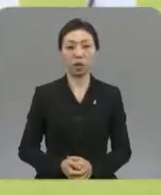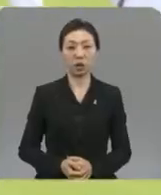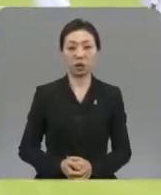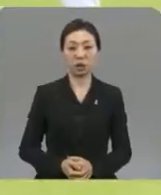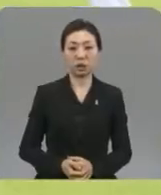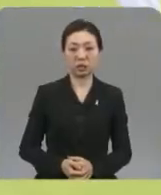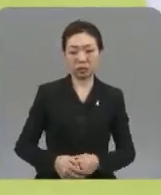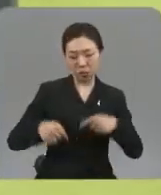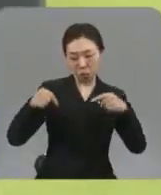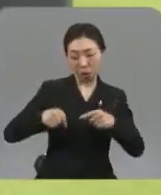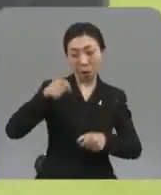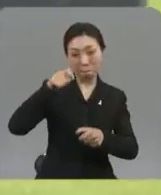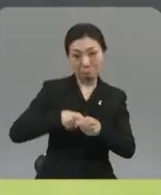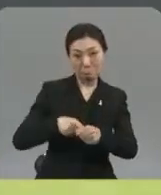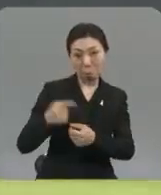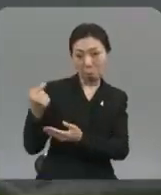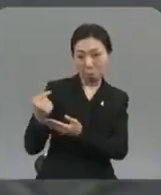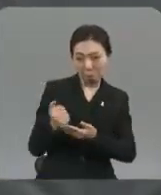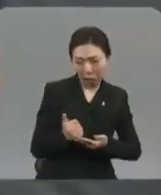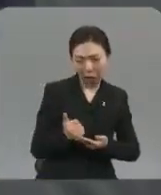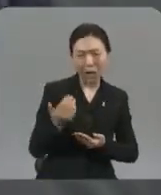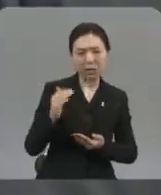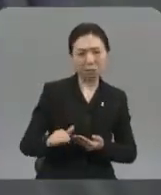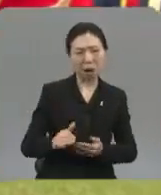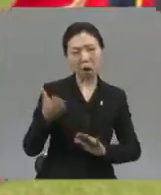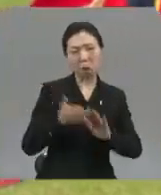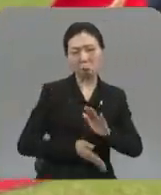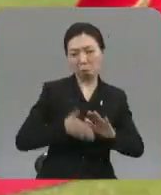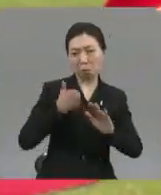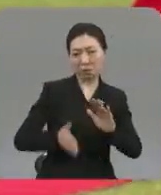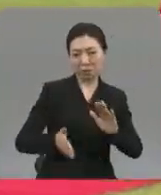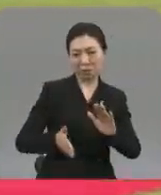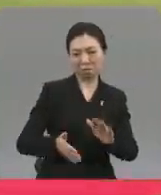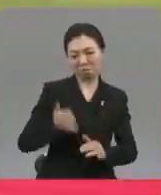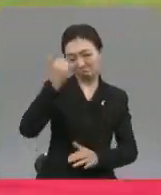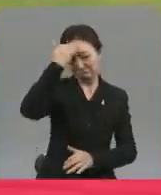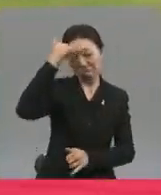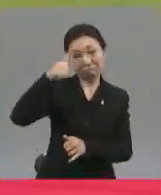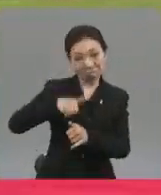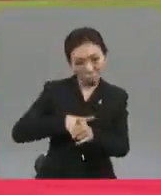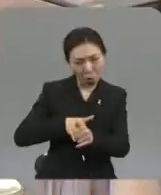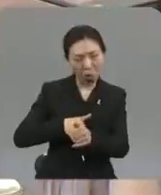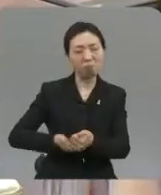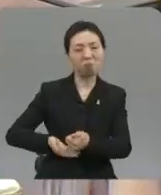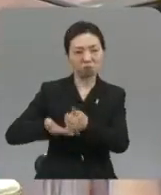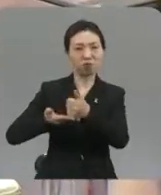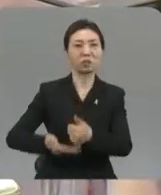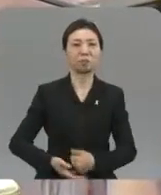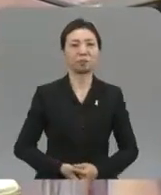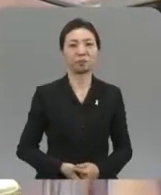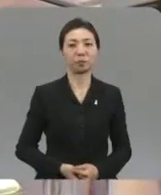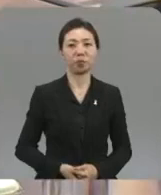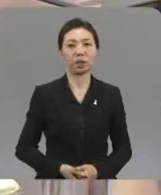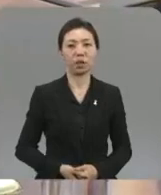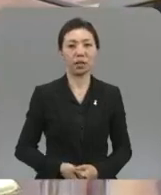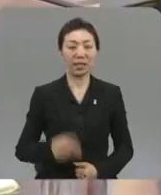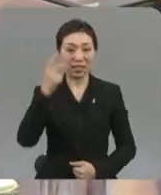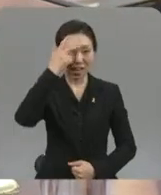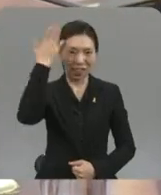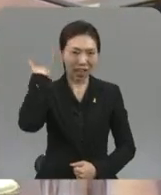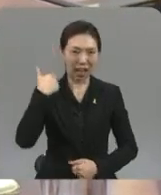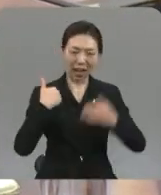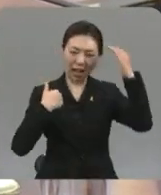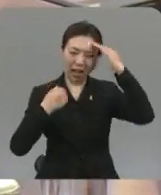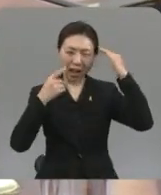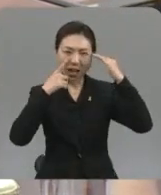Tokyo tenus hier au bureau présidentiel de Young San dans la capitale sud-coréenne cependant fumyokushida maintenu sa position sur le